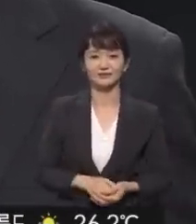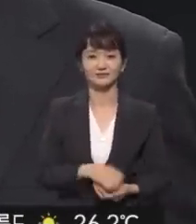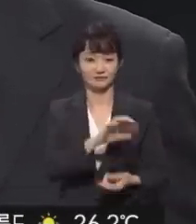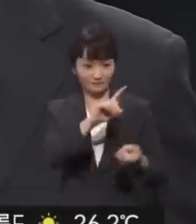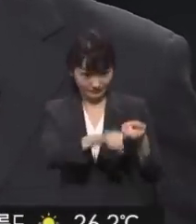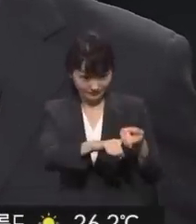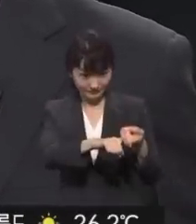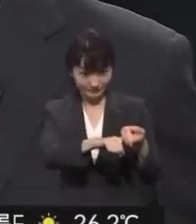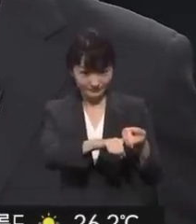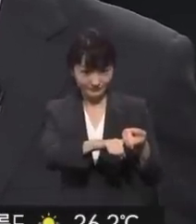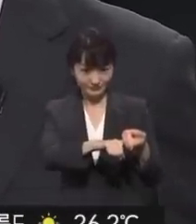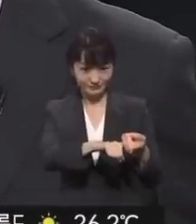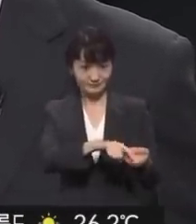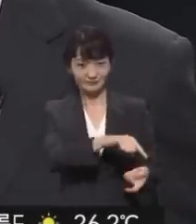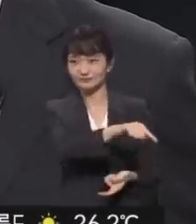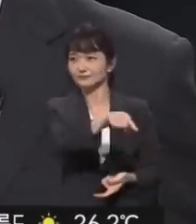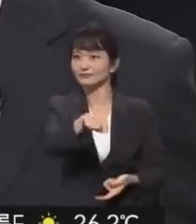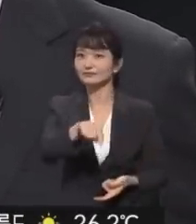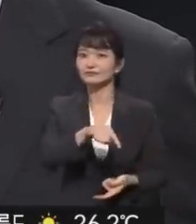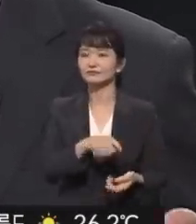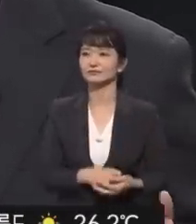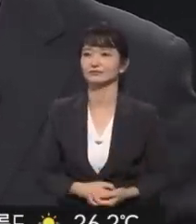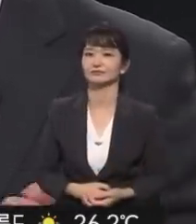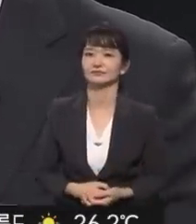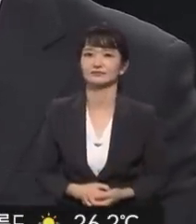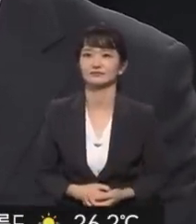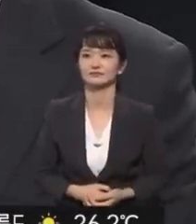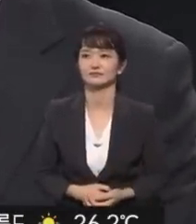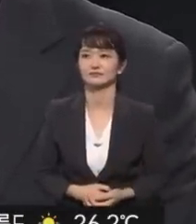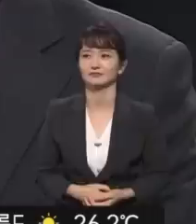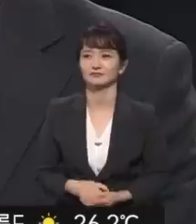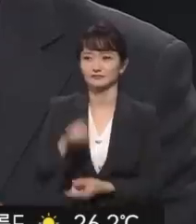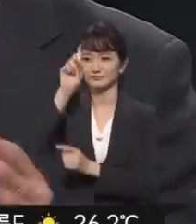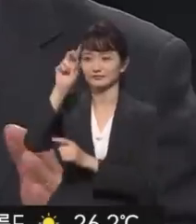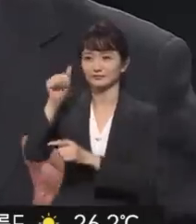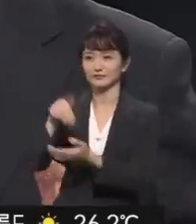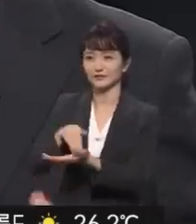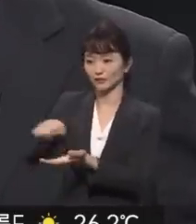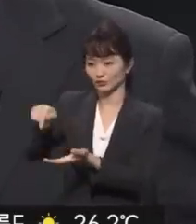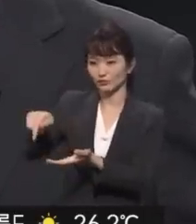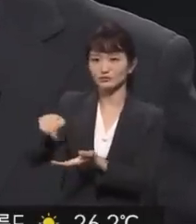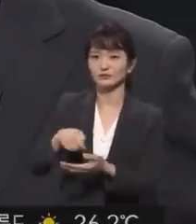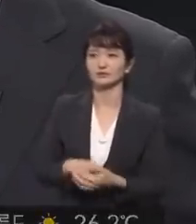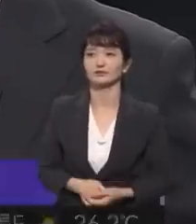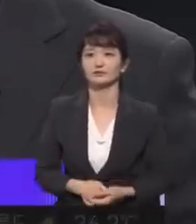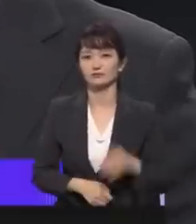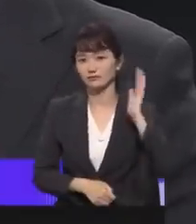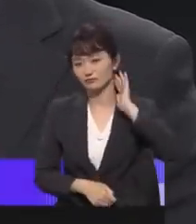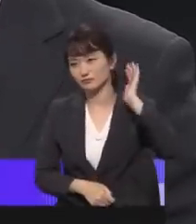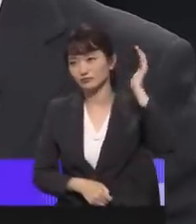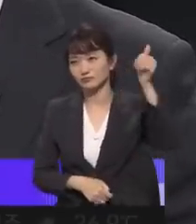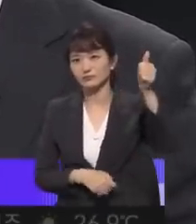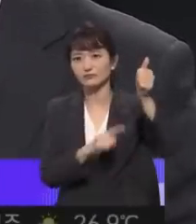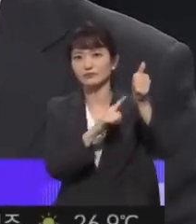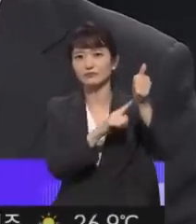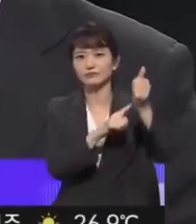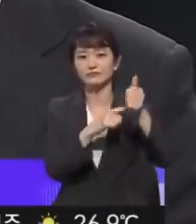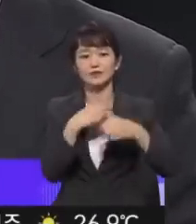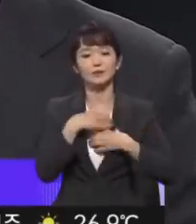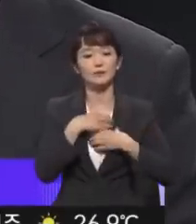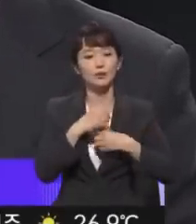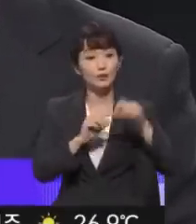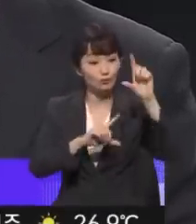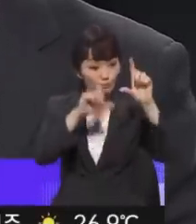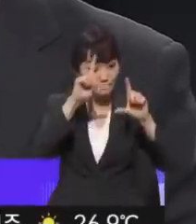잣 이거 일거에 해줘야 되신다고 이준석 대불 내쫓아 않는데 그건 그때까지 대통령께서 굉장히 평안한 모습으로 지금까지